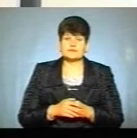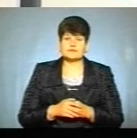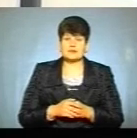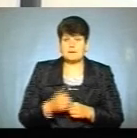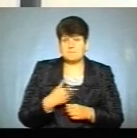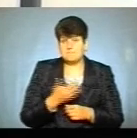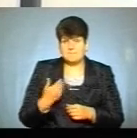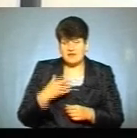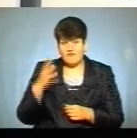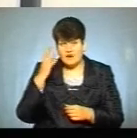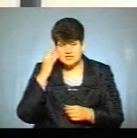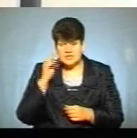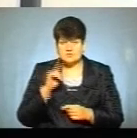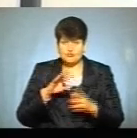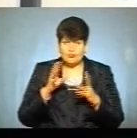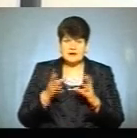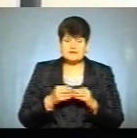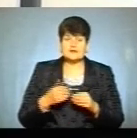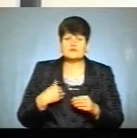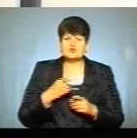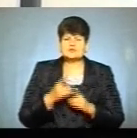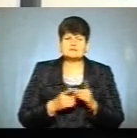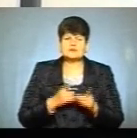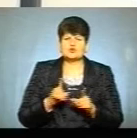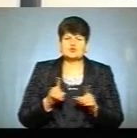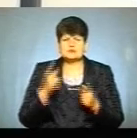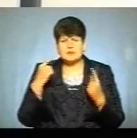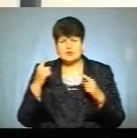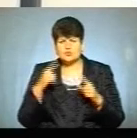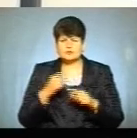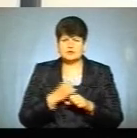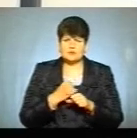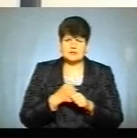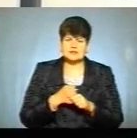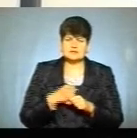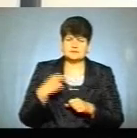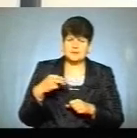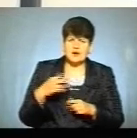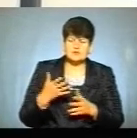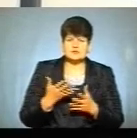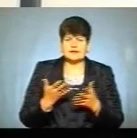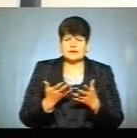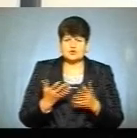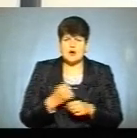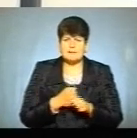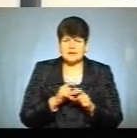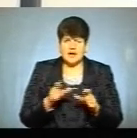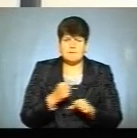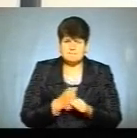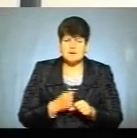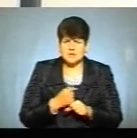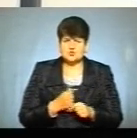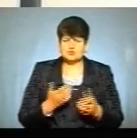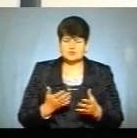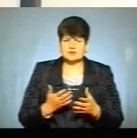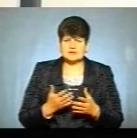ми вважали, що, в принципі, для чого видозмінювати, щось придумувати, робити оці паузи, якщо аптека працює. Більше того, що